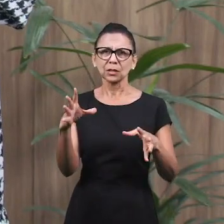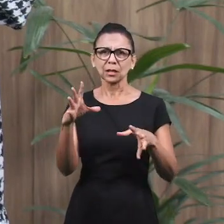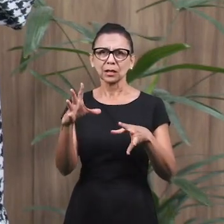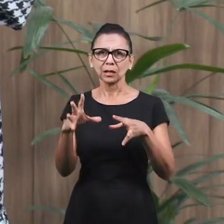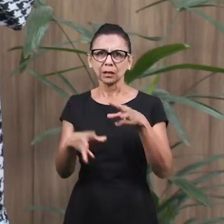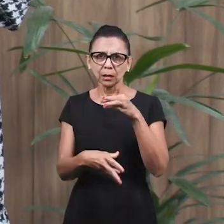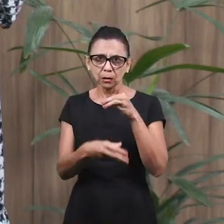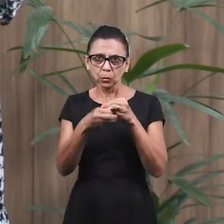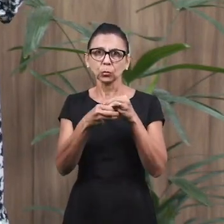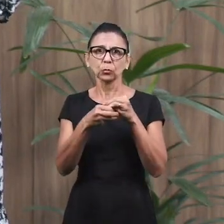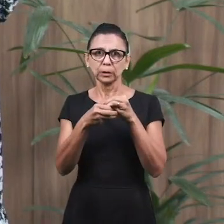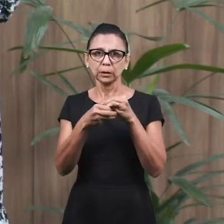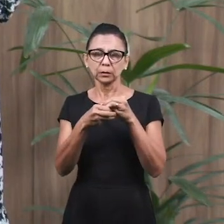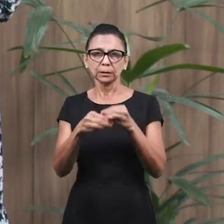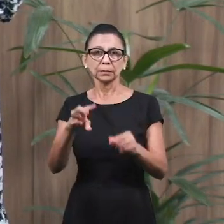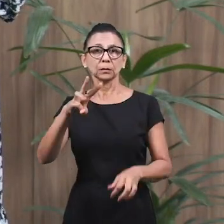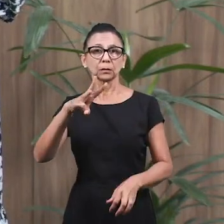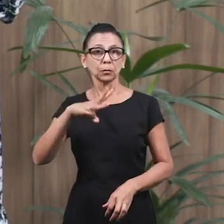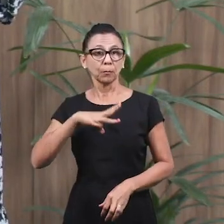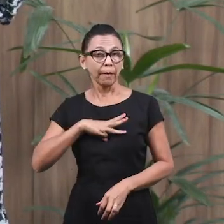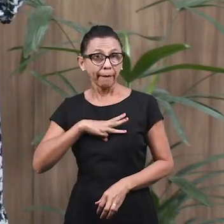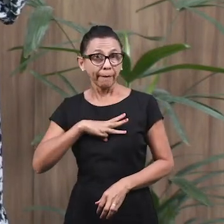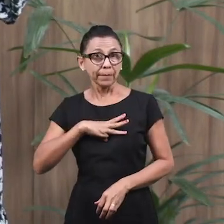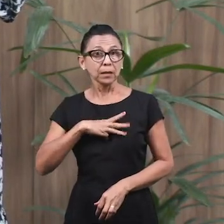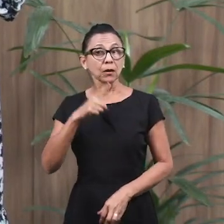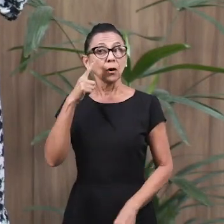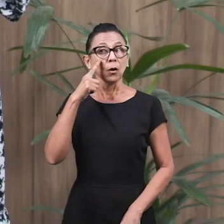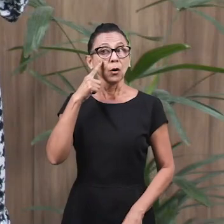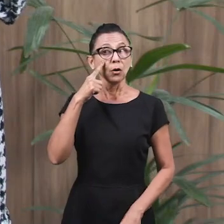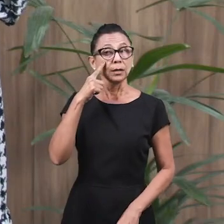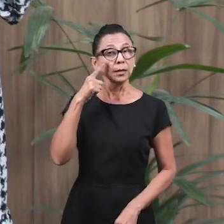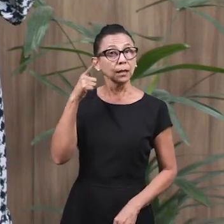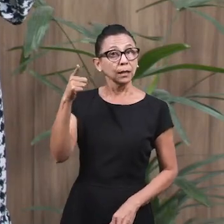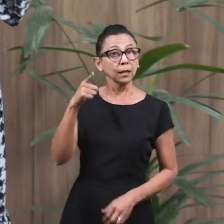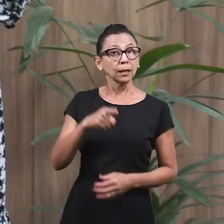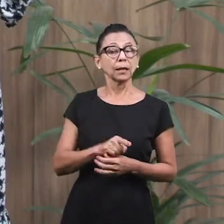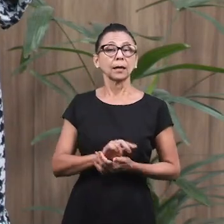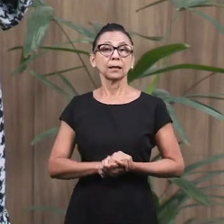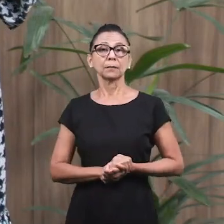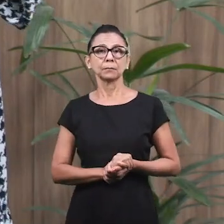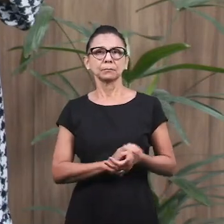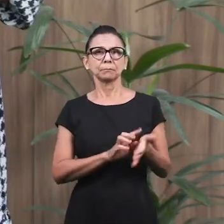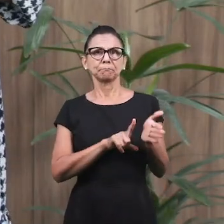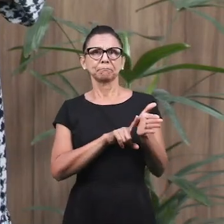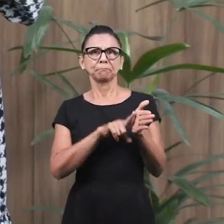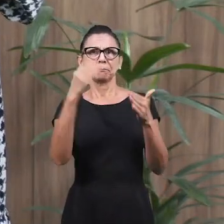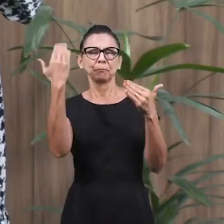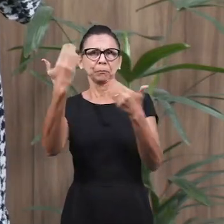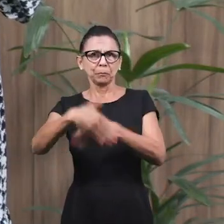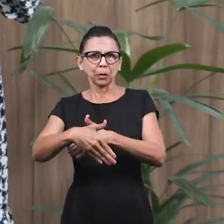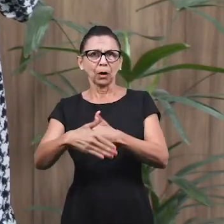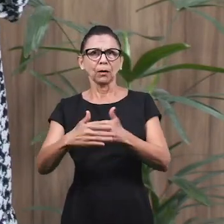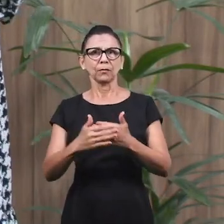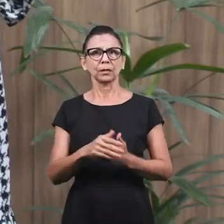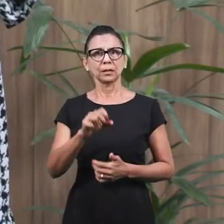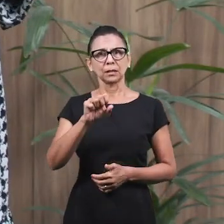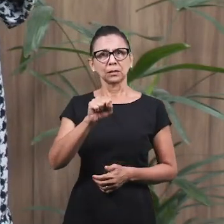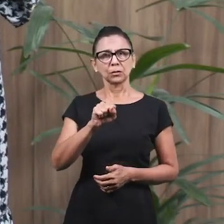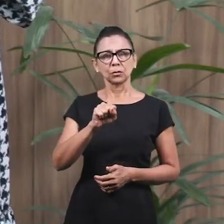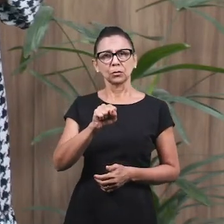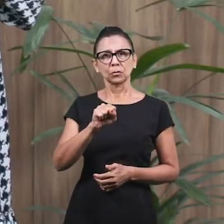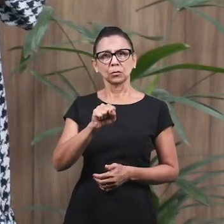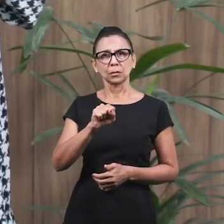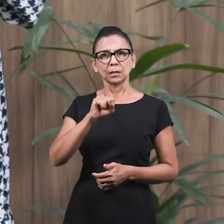дети продолжали учиться. Ваши дети закончили среднюю школу. Очень важно обращать